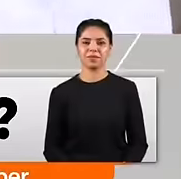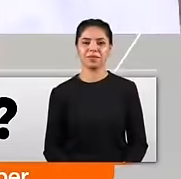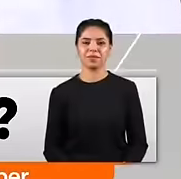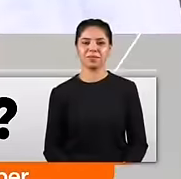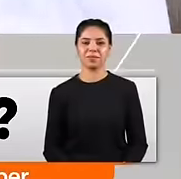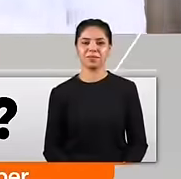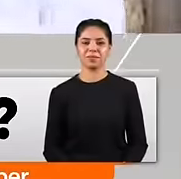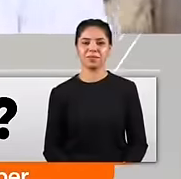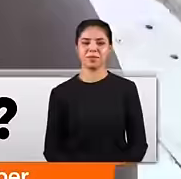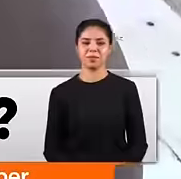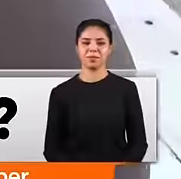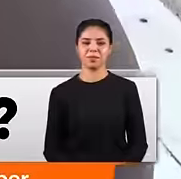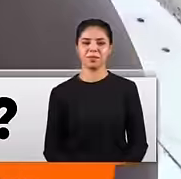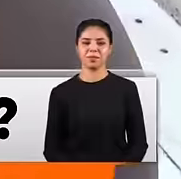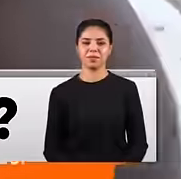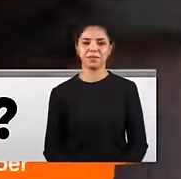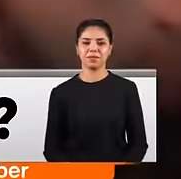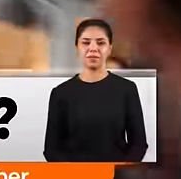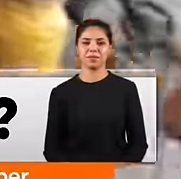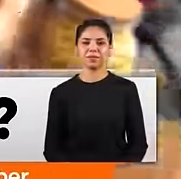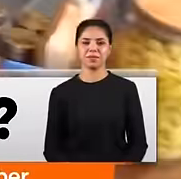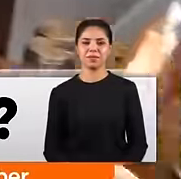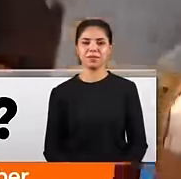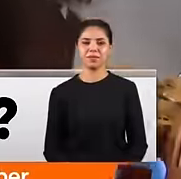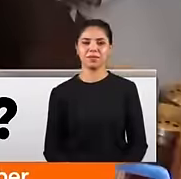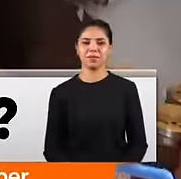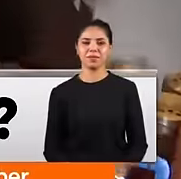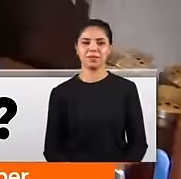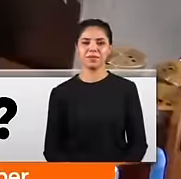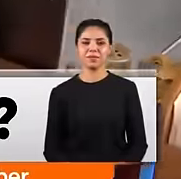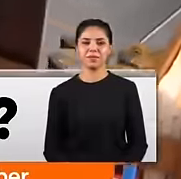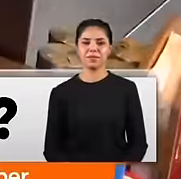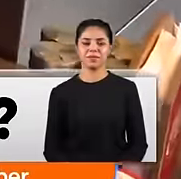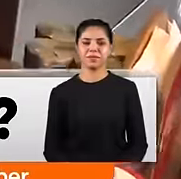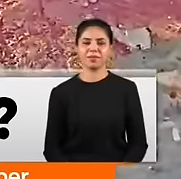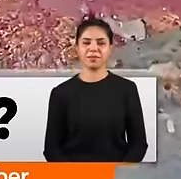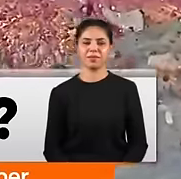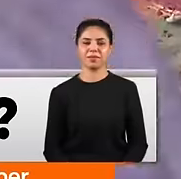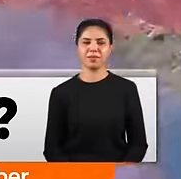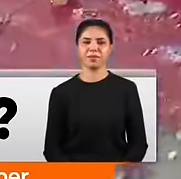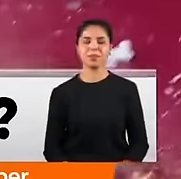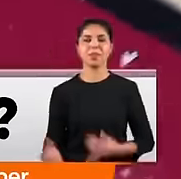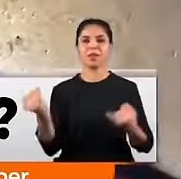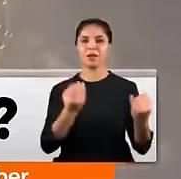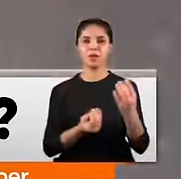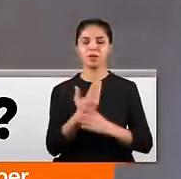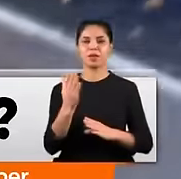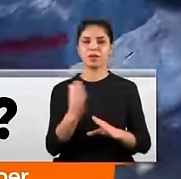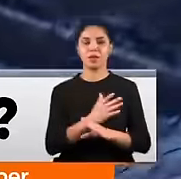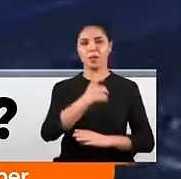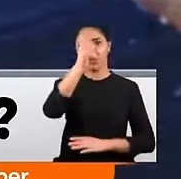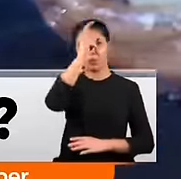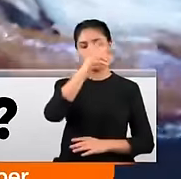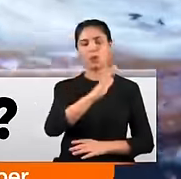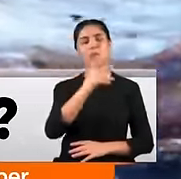güzel yapıyoruz? Biz daha güzel yapıyoruz. Kabul etmiyoruz. Sahip çıkalım. Onlarınsa da buna da biz sahip çıkalım. Bu da bizim diyelim. Polemiği başlatan bu kez ne Türk derdi